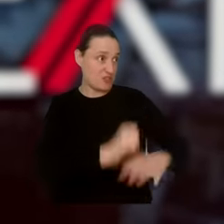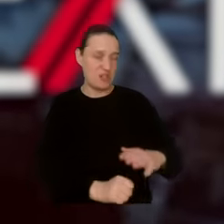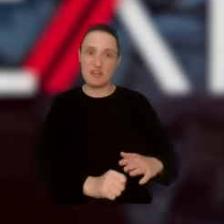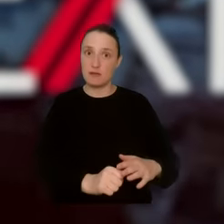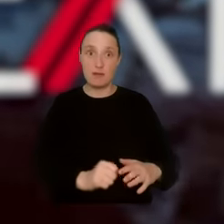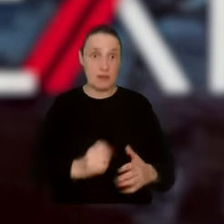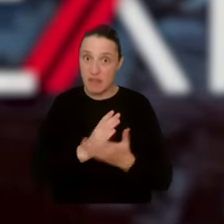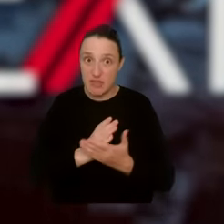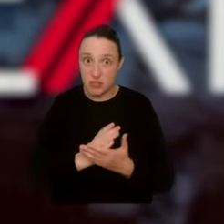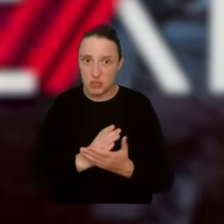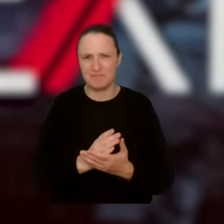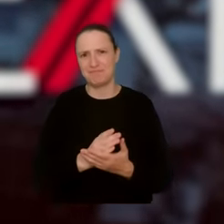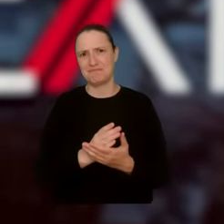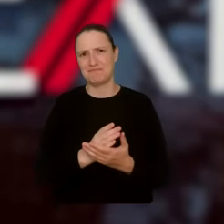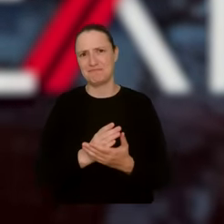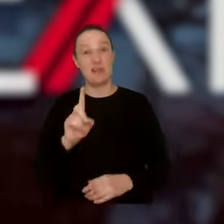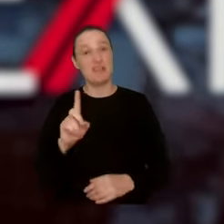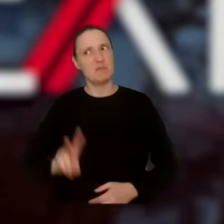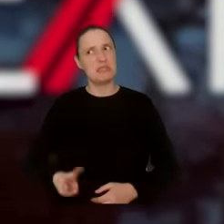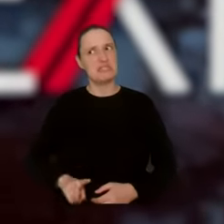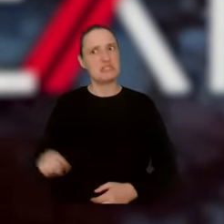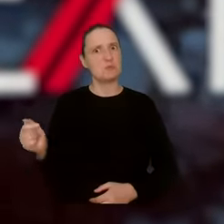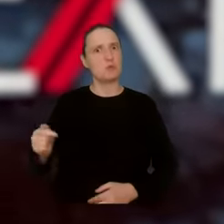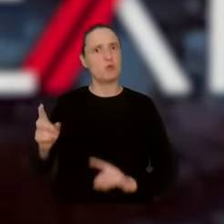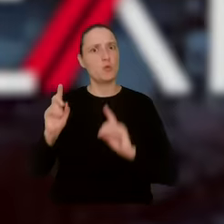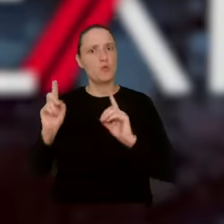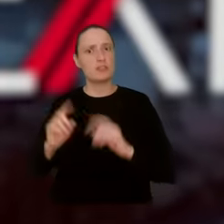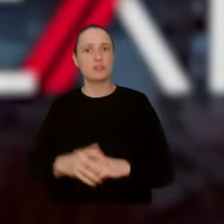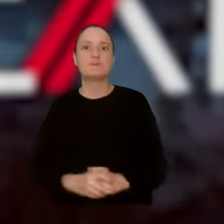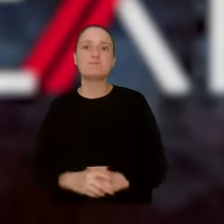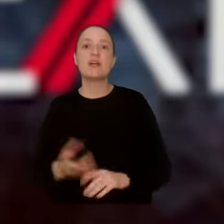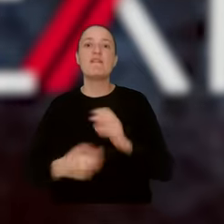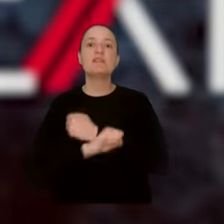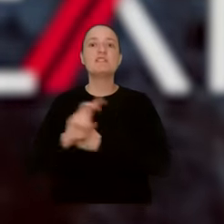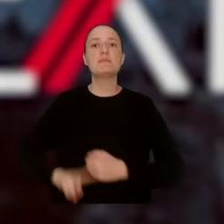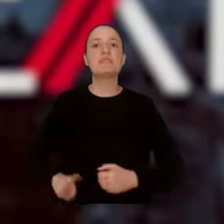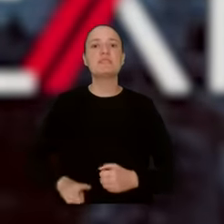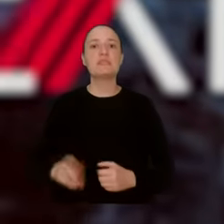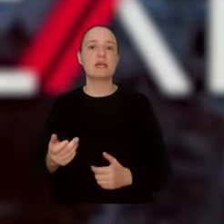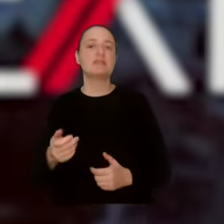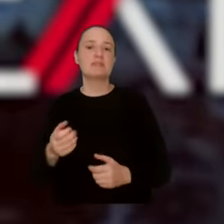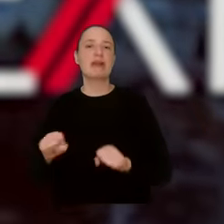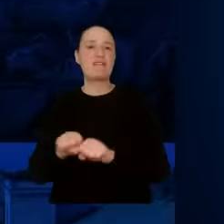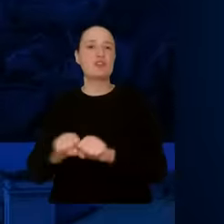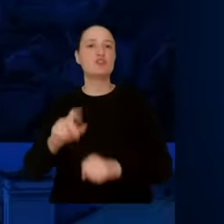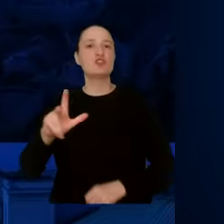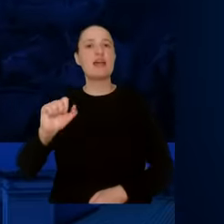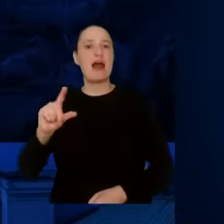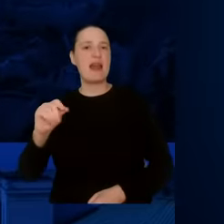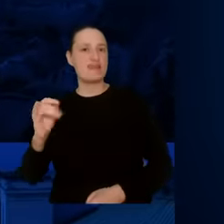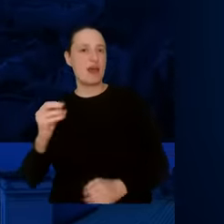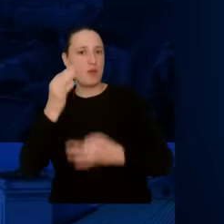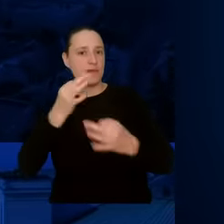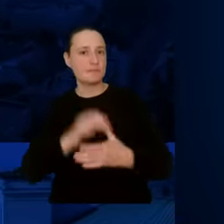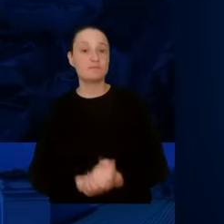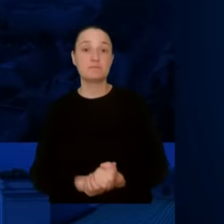rozum nie, ale z takim ministrem. Szczegóły we wpisie byłego wiceministra sprawiedliwości Sebastiana Kalety. Uważasz, że